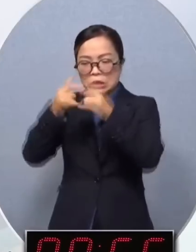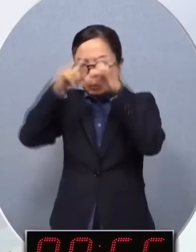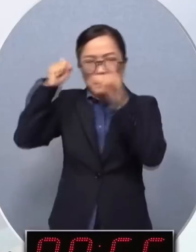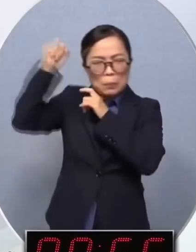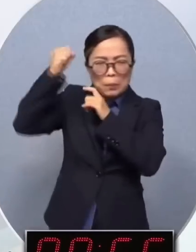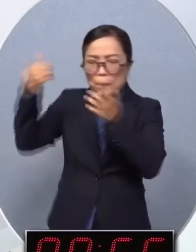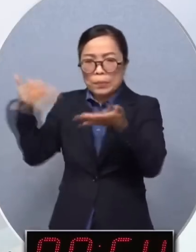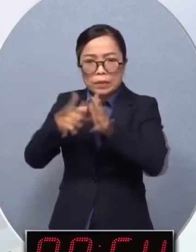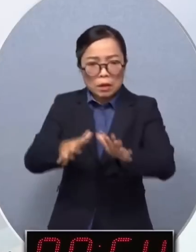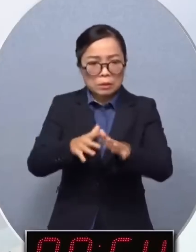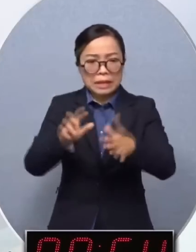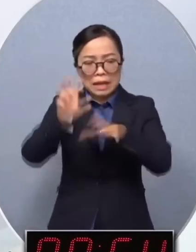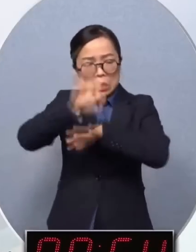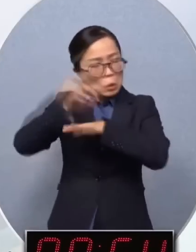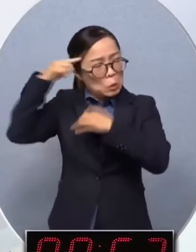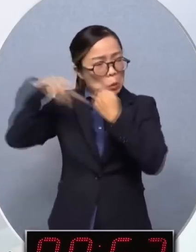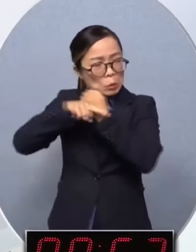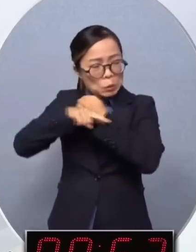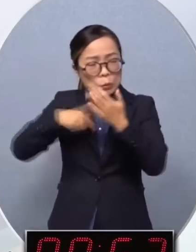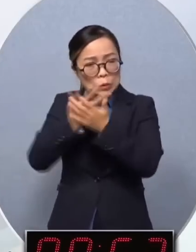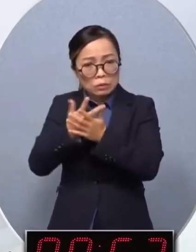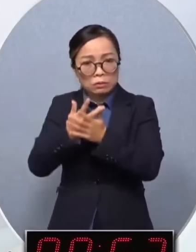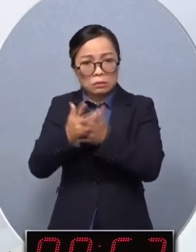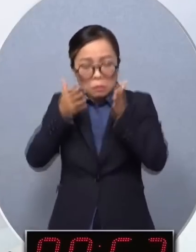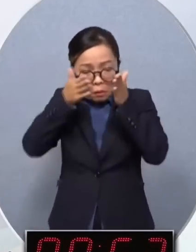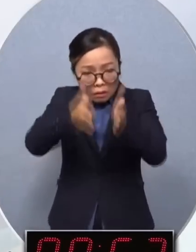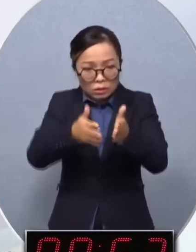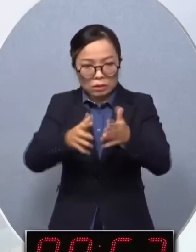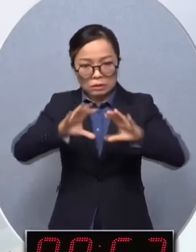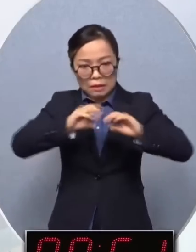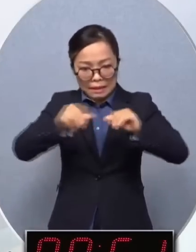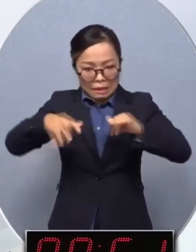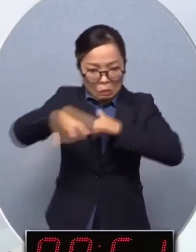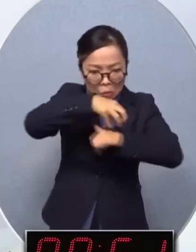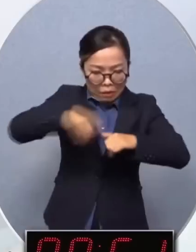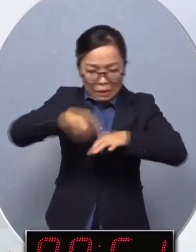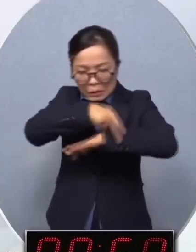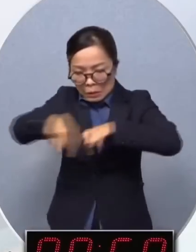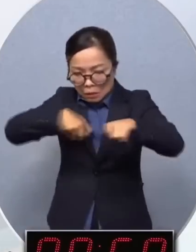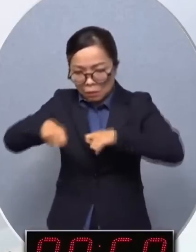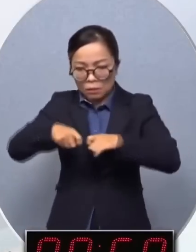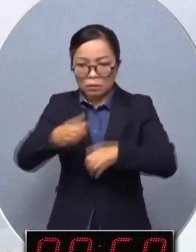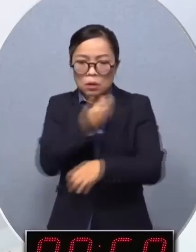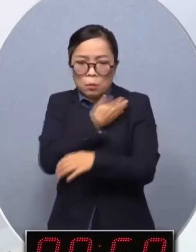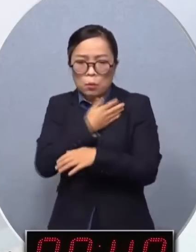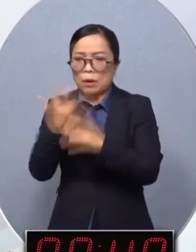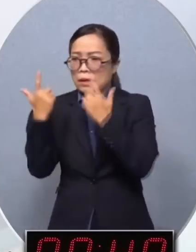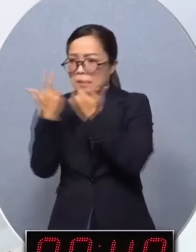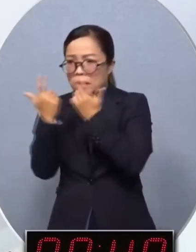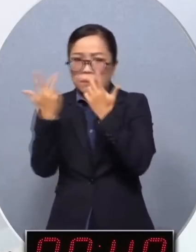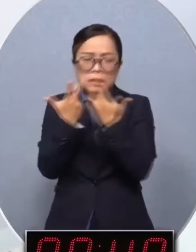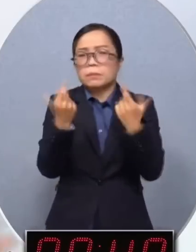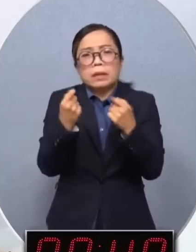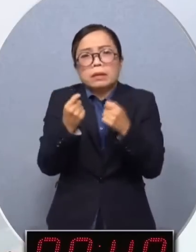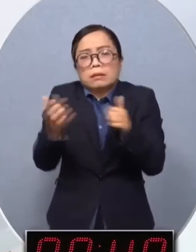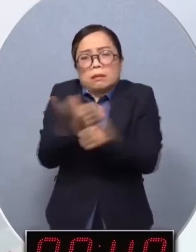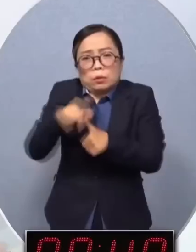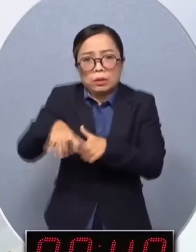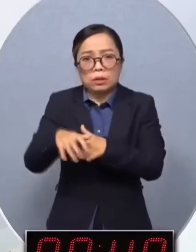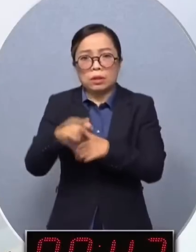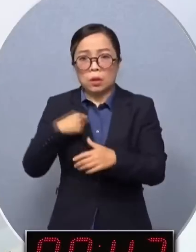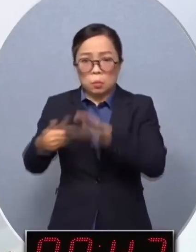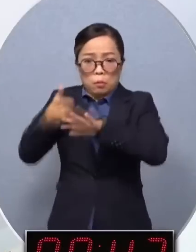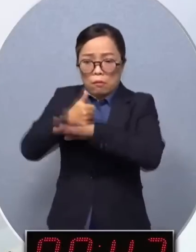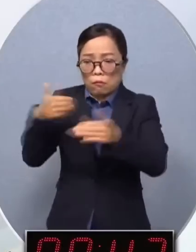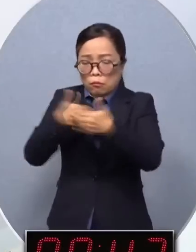术界，我就是做台湾的国土规划。所以我不管是台北或新北，我都是用首都圈。我当交通部长就在解决你们